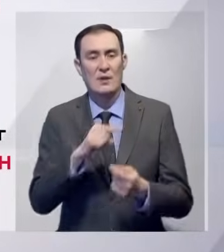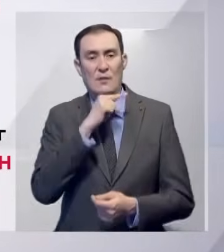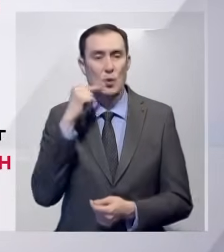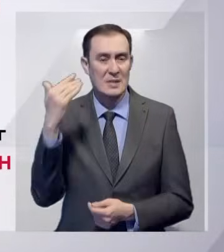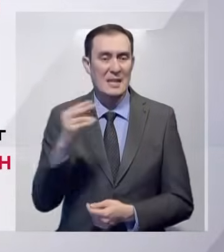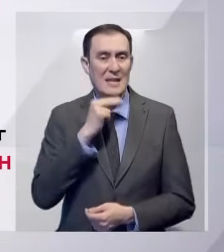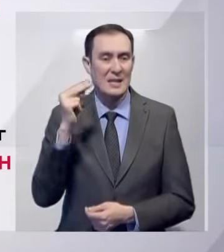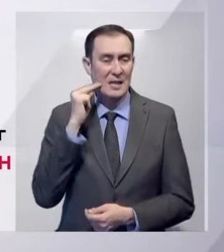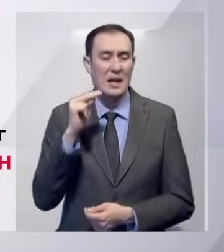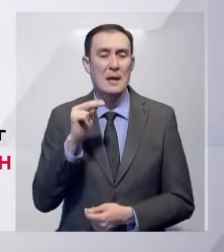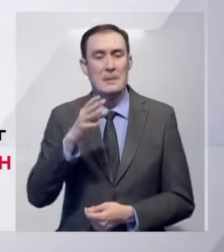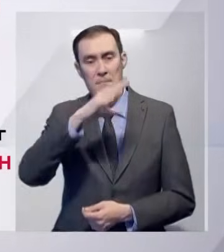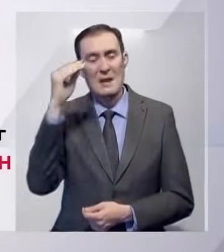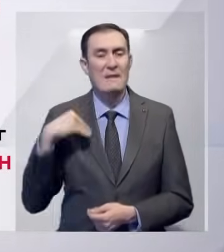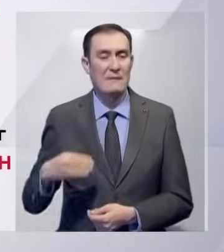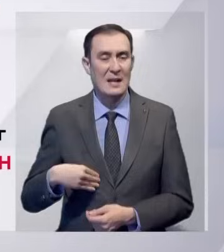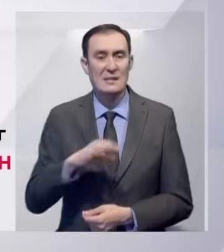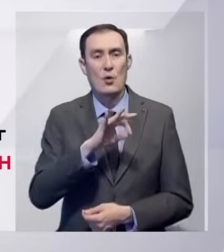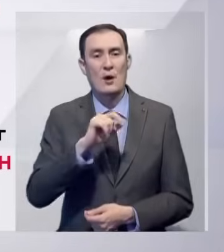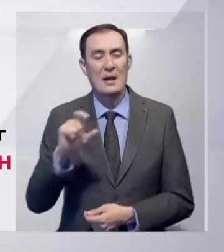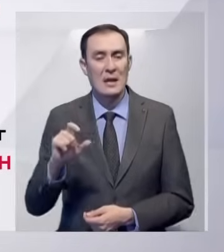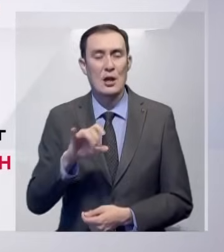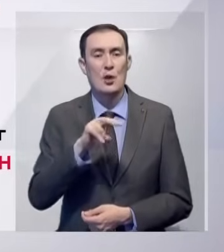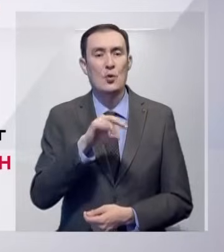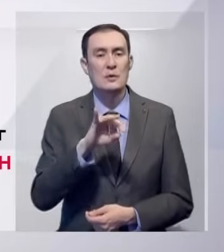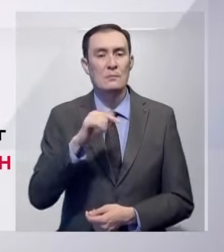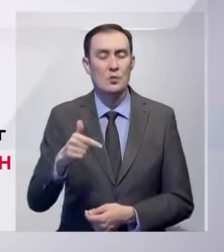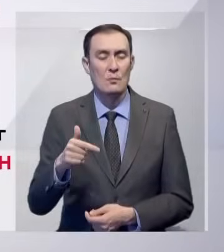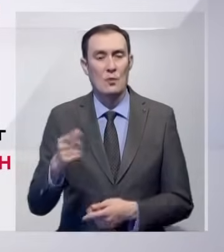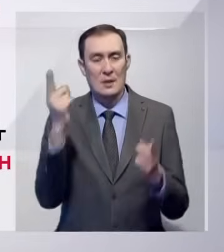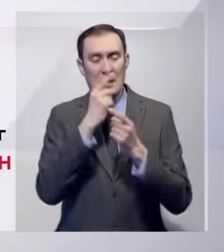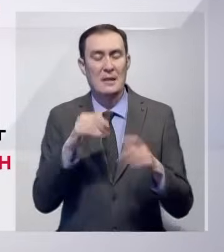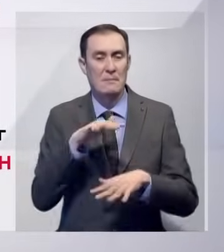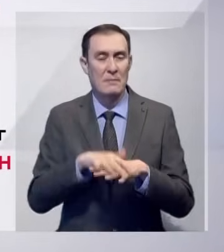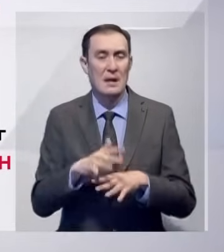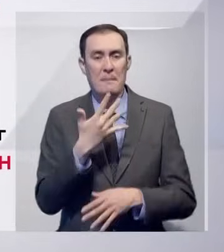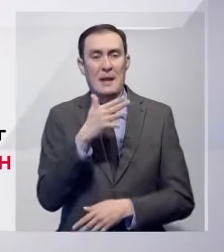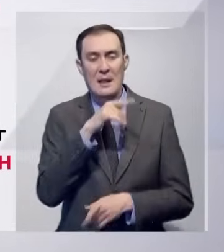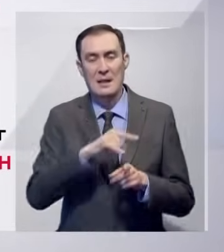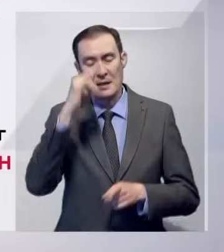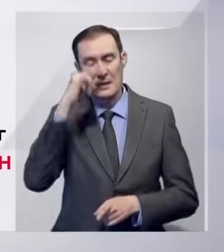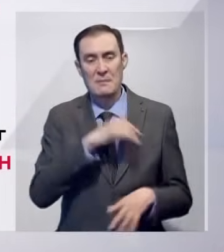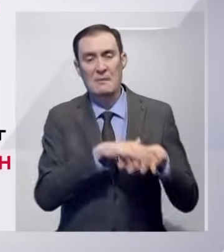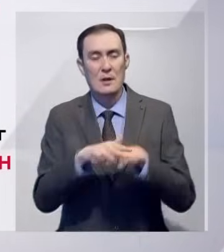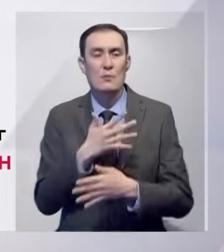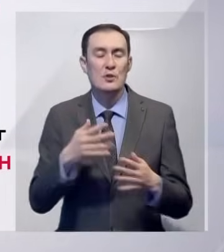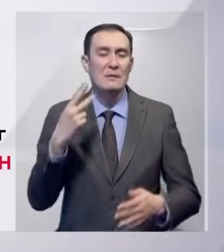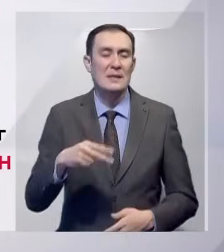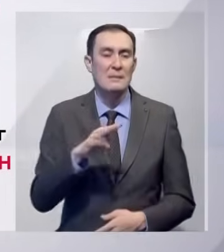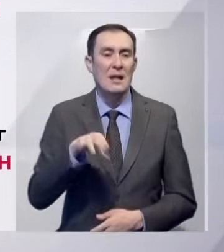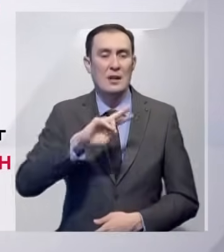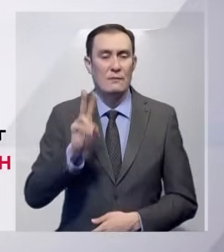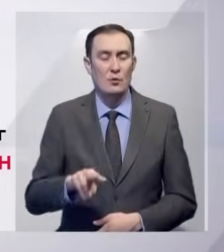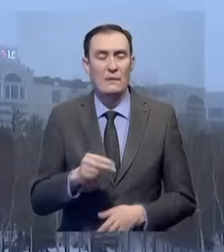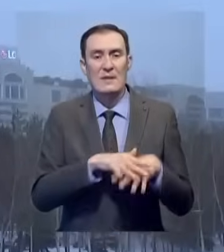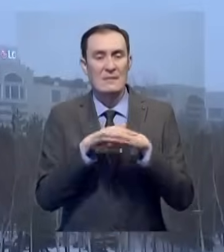Китай, Южная Корея, Бельгия, Франция, Эмираты и Люксембург. По данным Нацбанка, за последние 5 лет Казахстан ежегодно привлекал больше 20 миллиардов